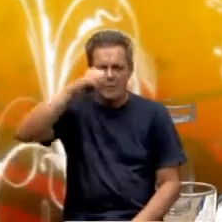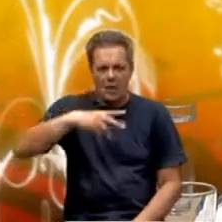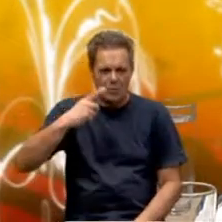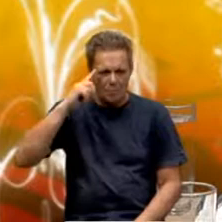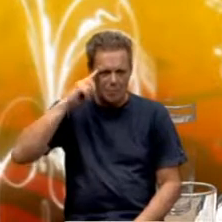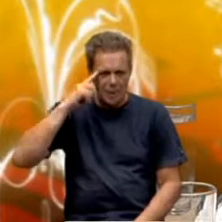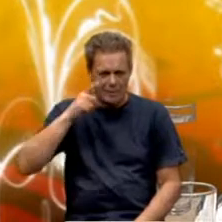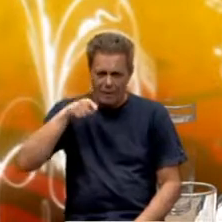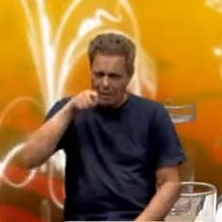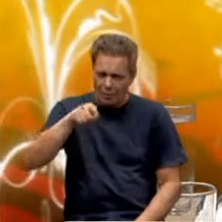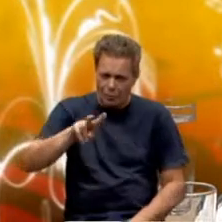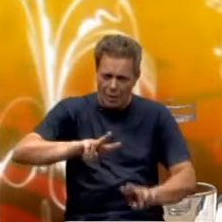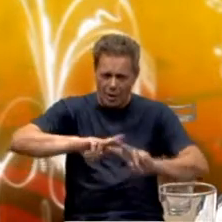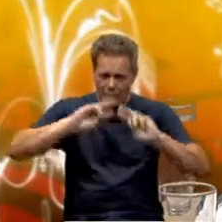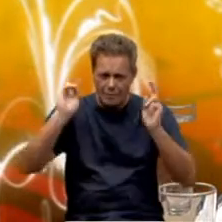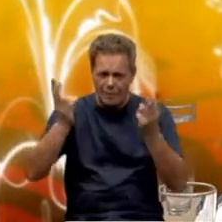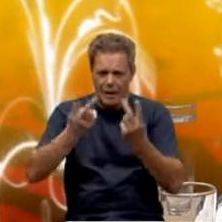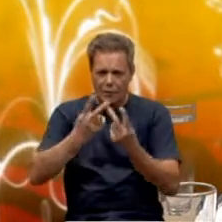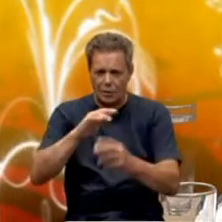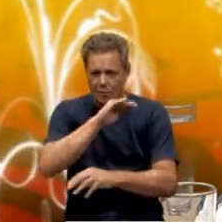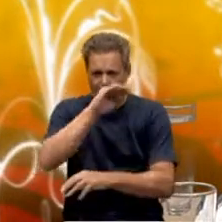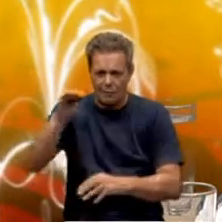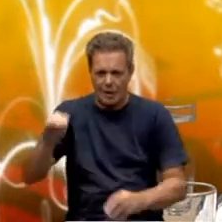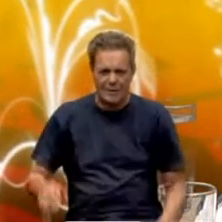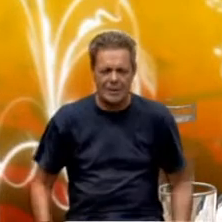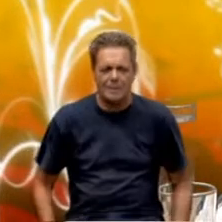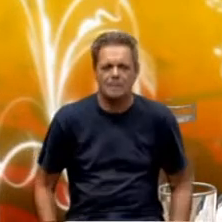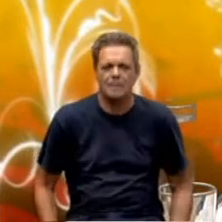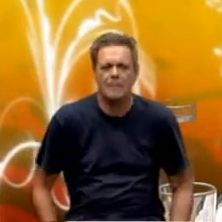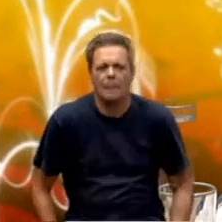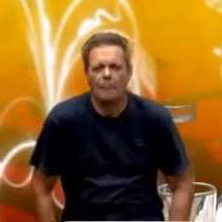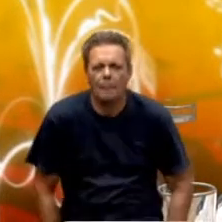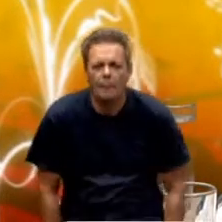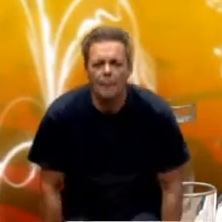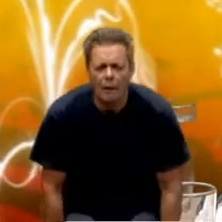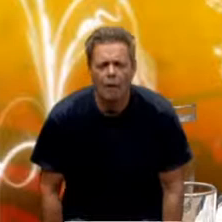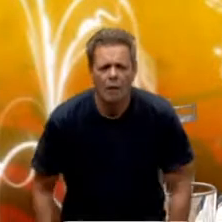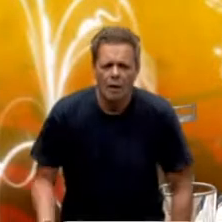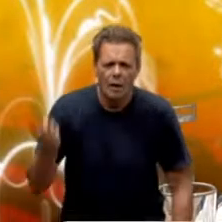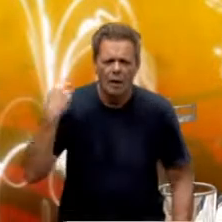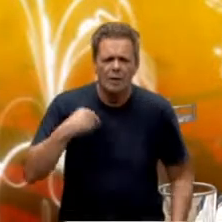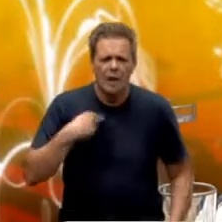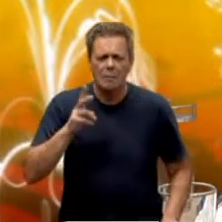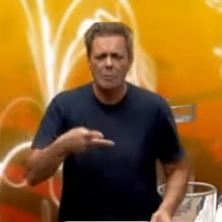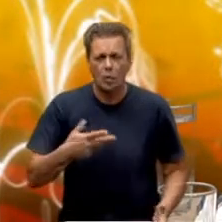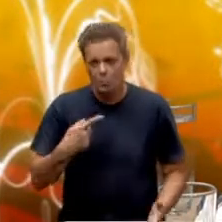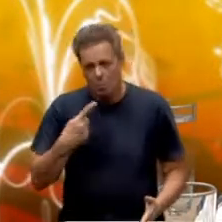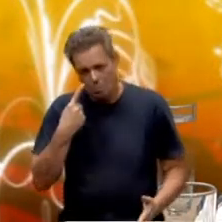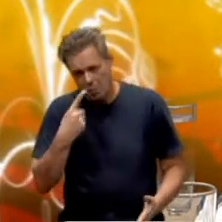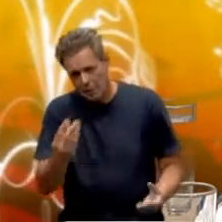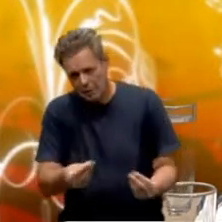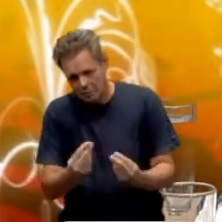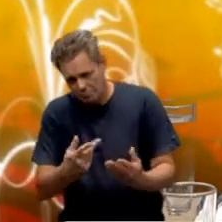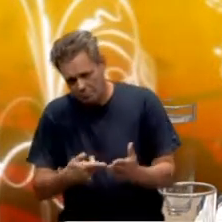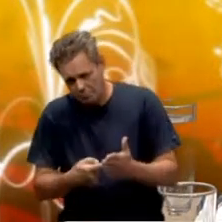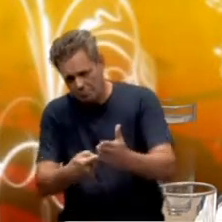Ali je to bilo na međunarodnoj razini. Eto, možemo li mi najprije prilog pogledati s